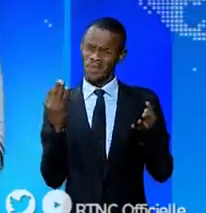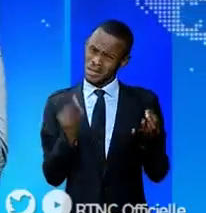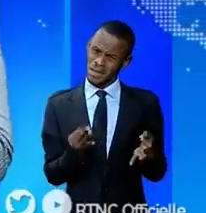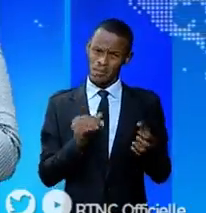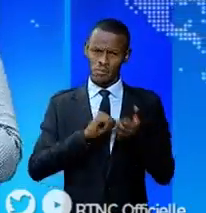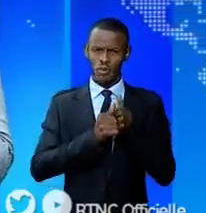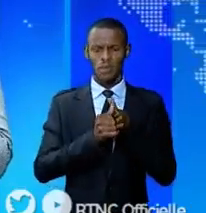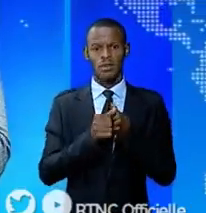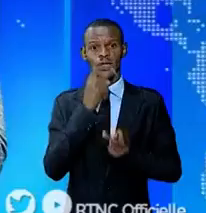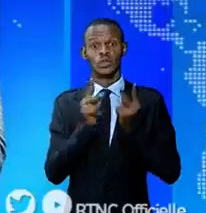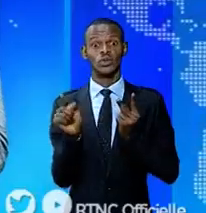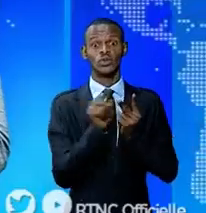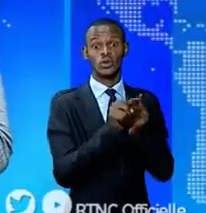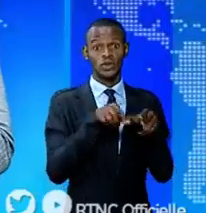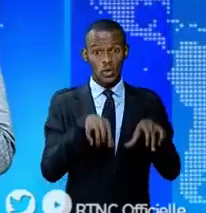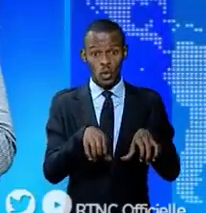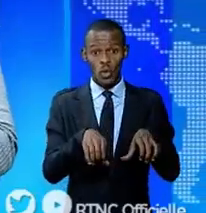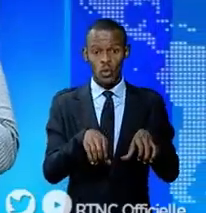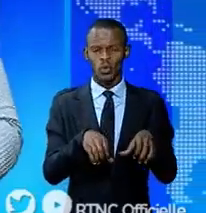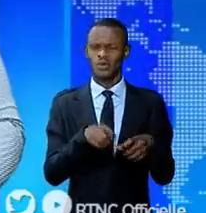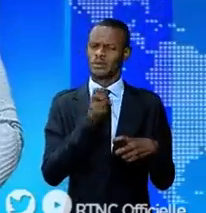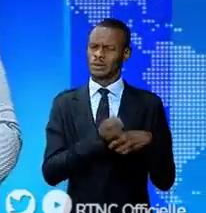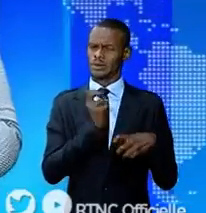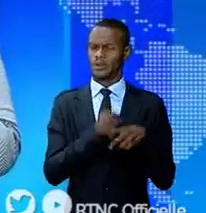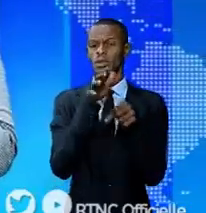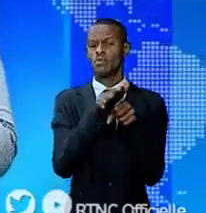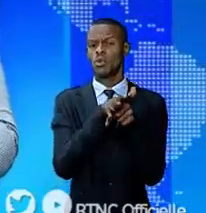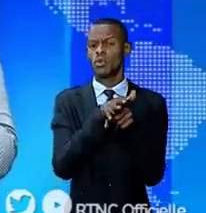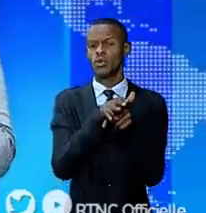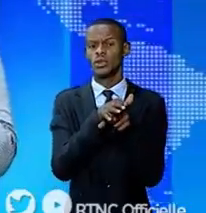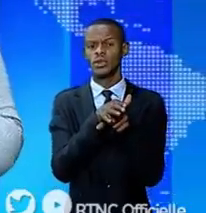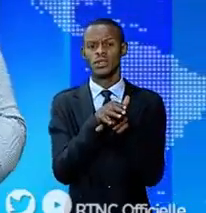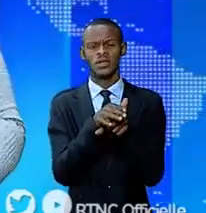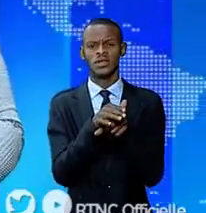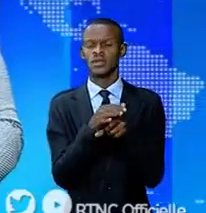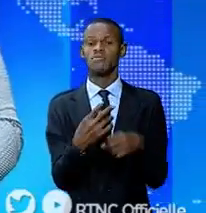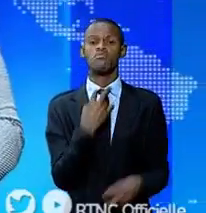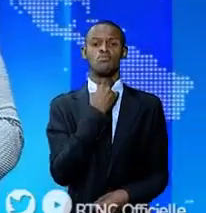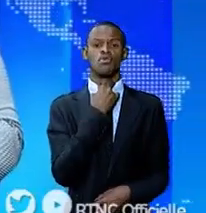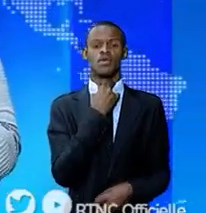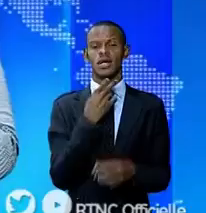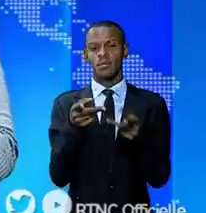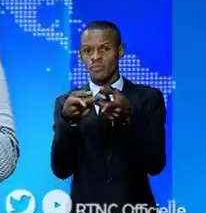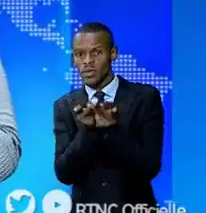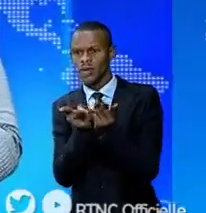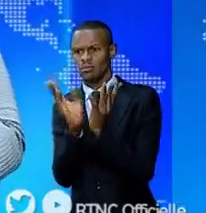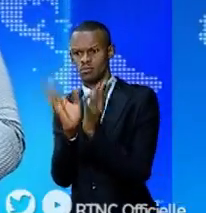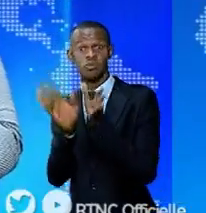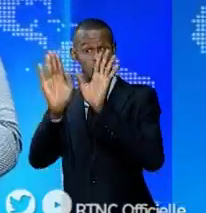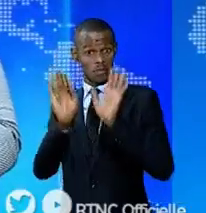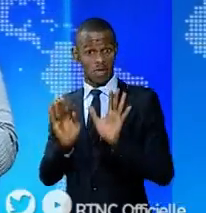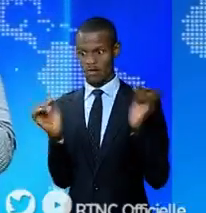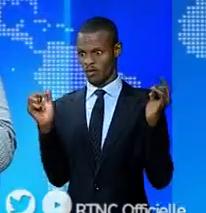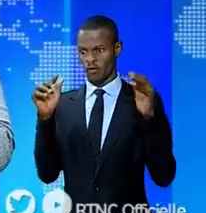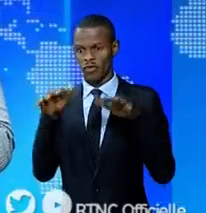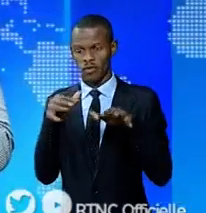congolais souffre de beaucoup de pesanteurs qui retardent son développement, des sites touristiques non aménagés, déficit communicationnel pour inciter